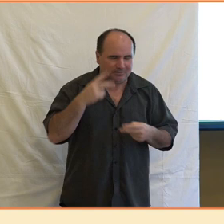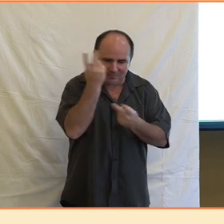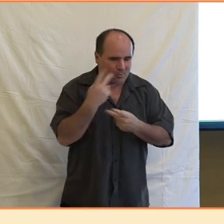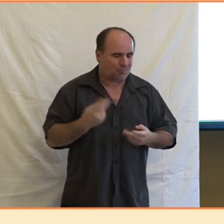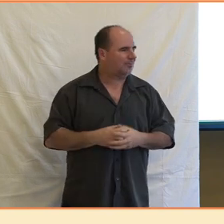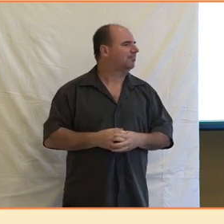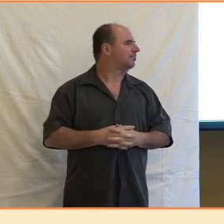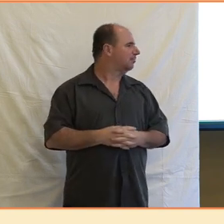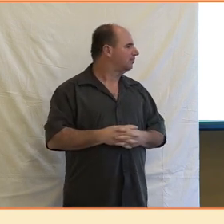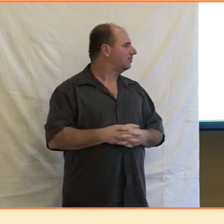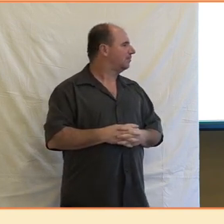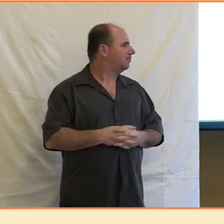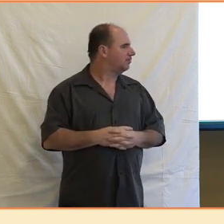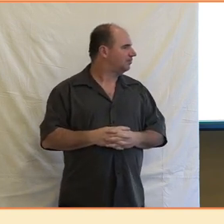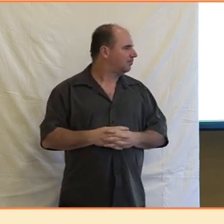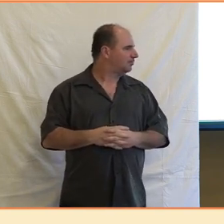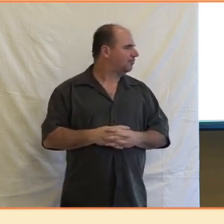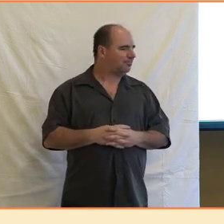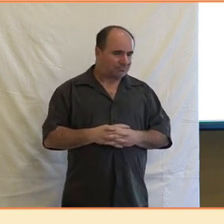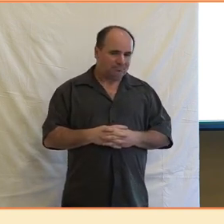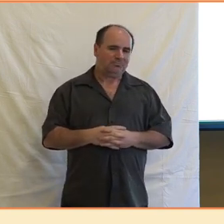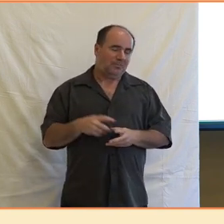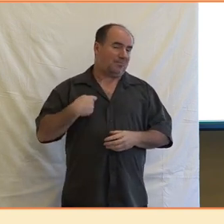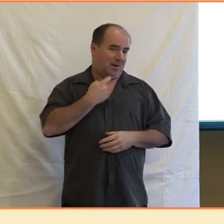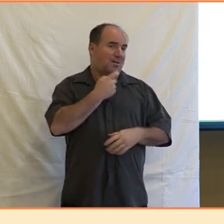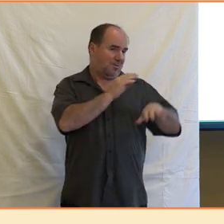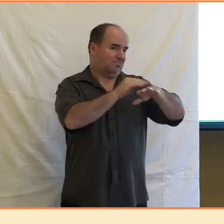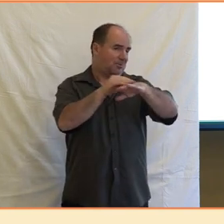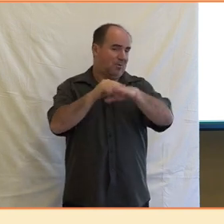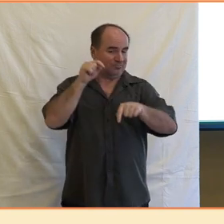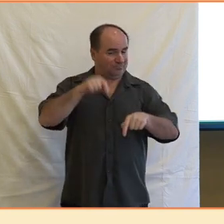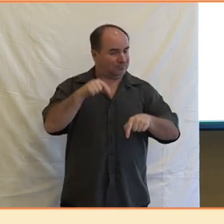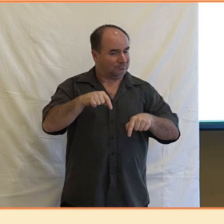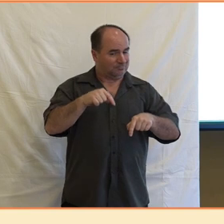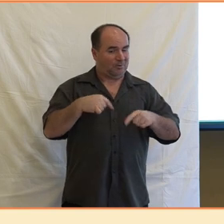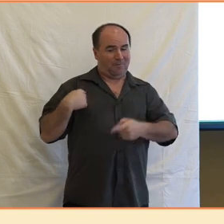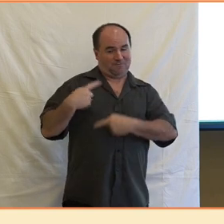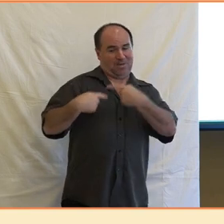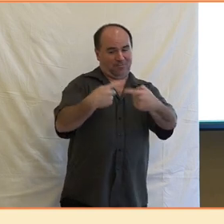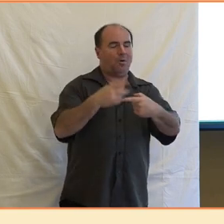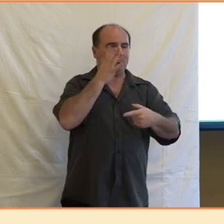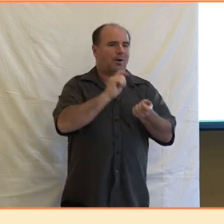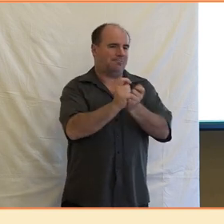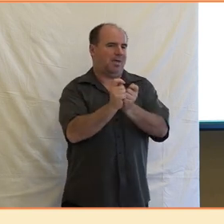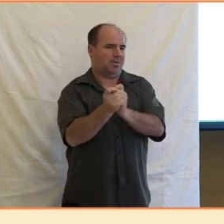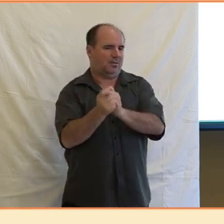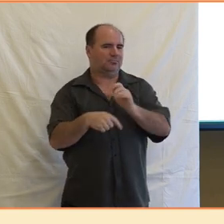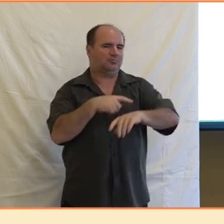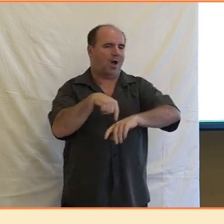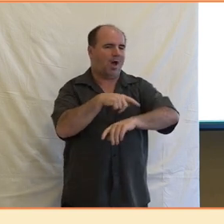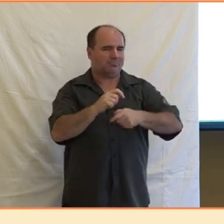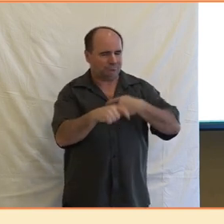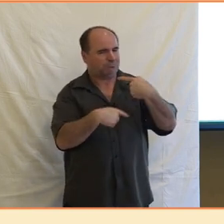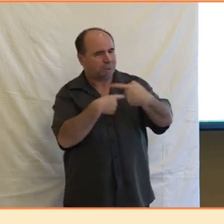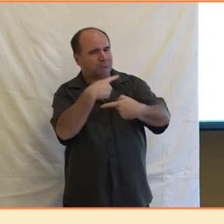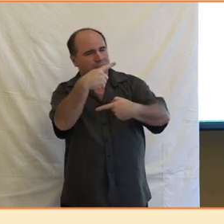možná připomenul to, že tento vývoj se může měnit v čase, nejen tím, že se zdokonalujeme v práci s technologiemi,